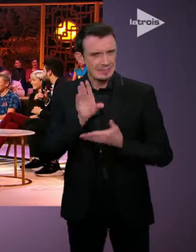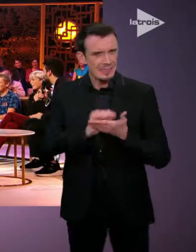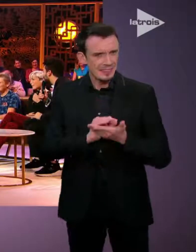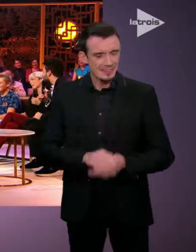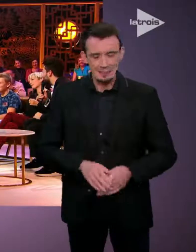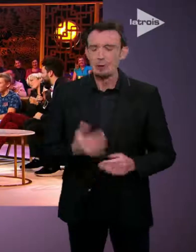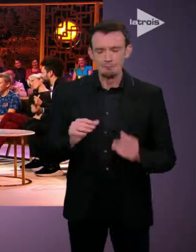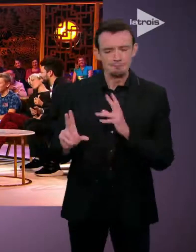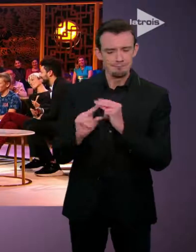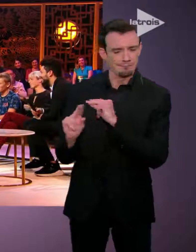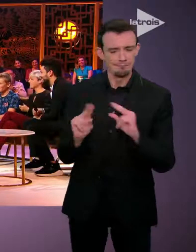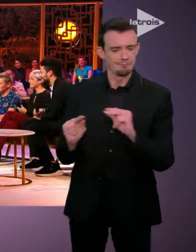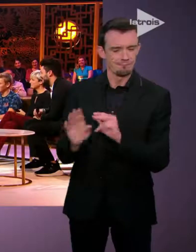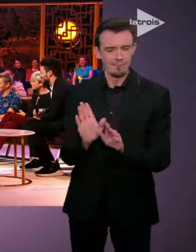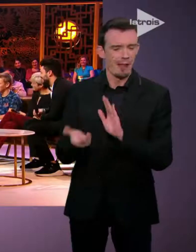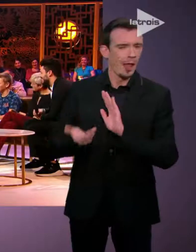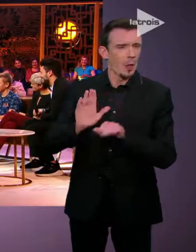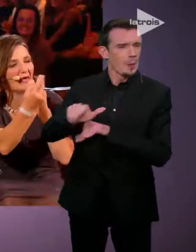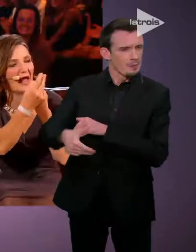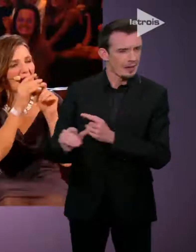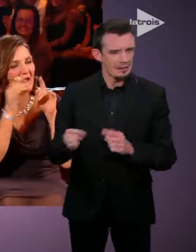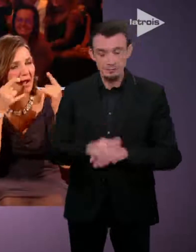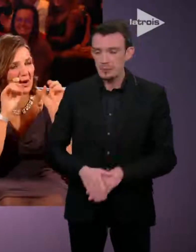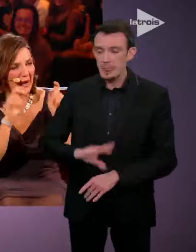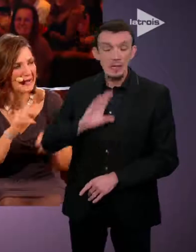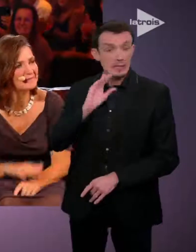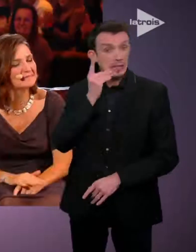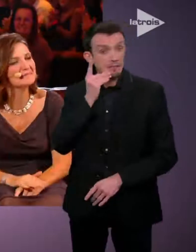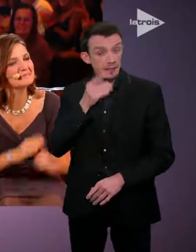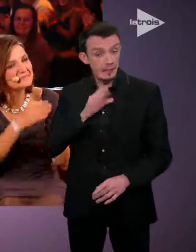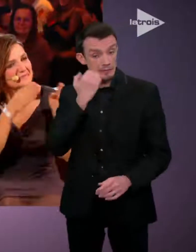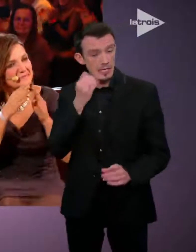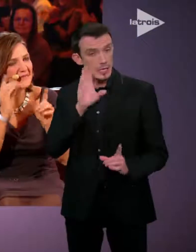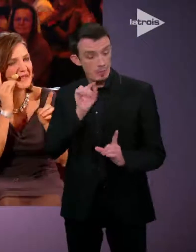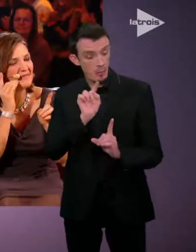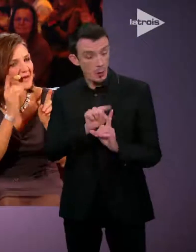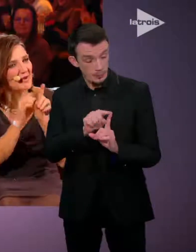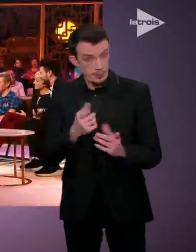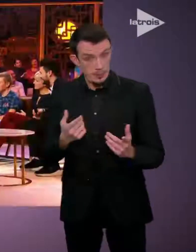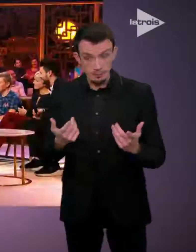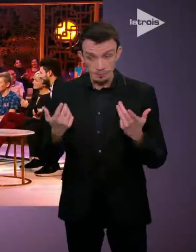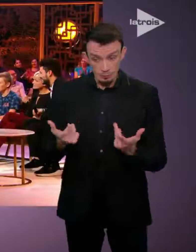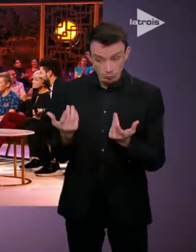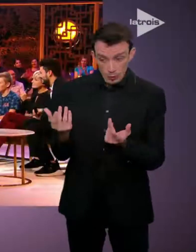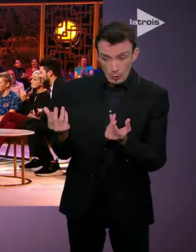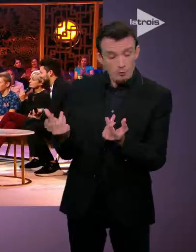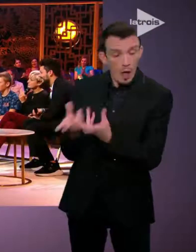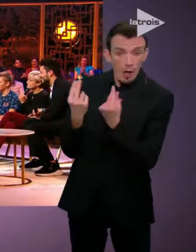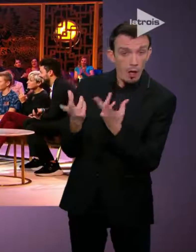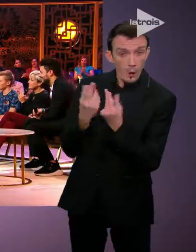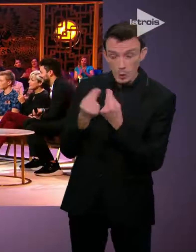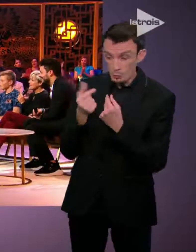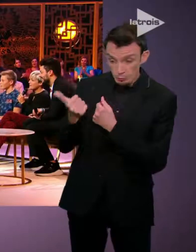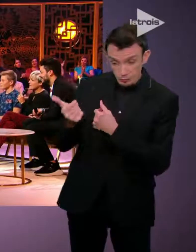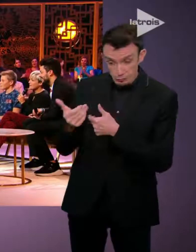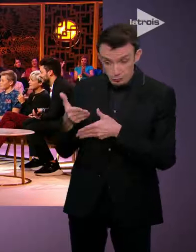avoir plein de choses à vous raconter autour des rappeurs, mais Delphine, je voudrais quand même qu'on dise un mot des difficultés, vous aussi, que des